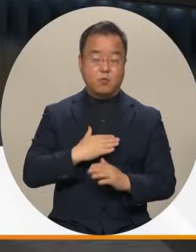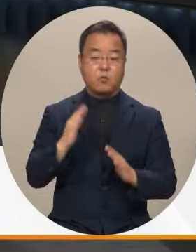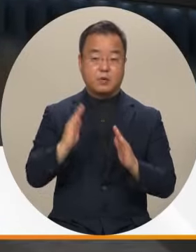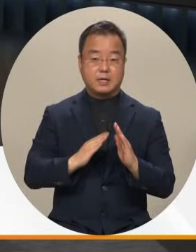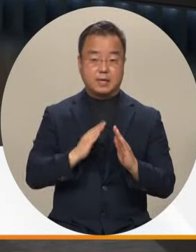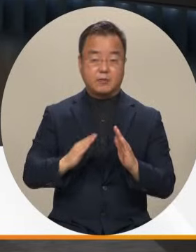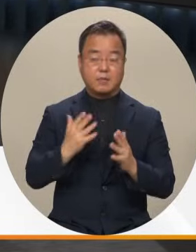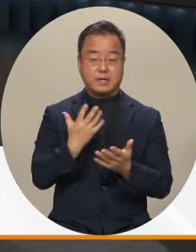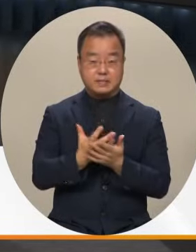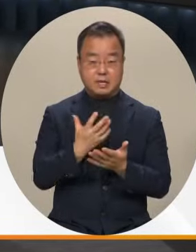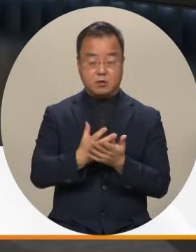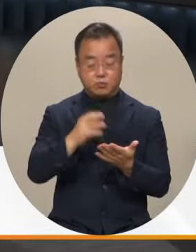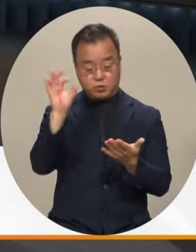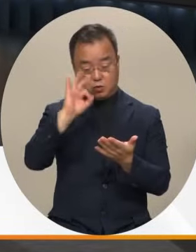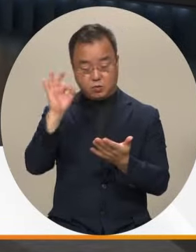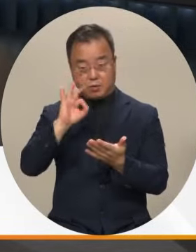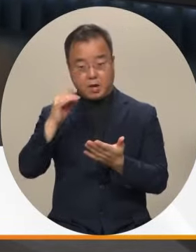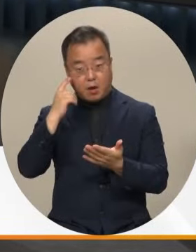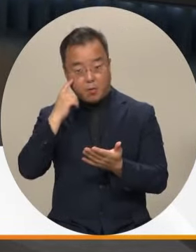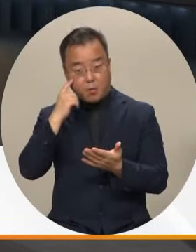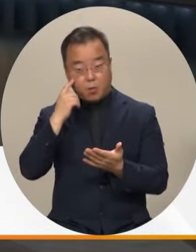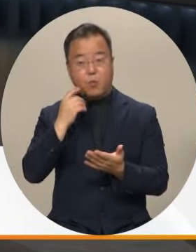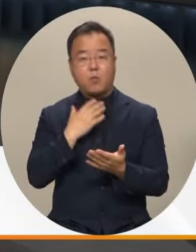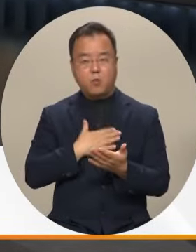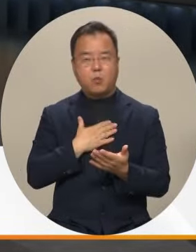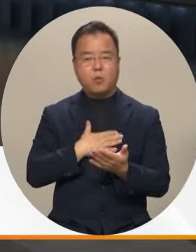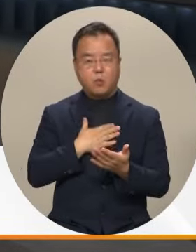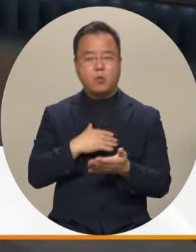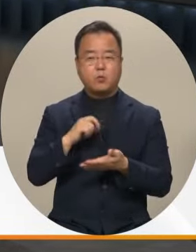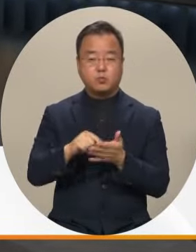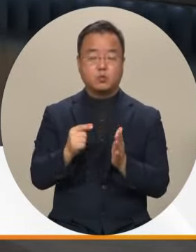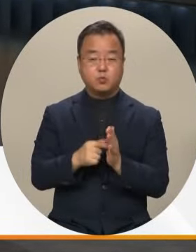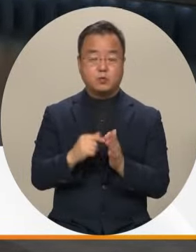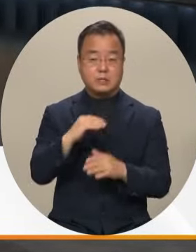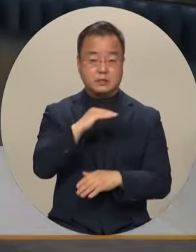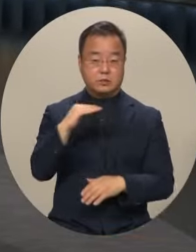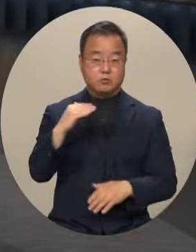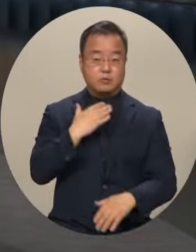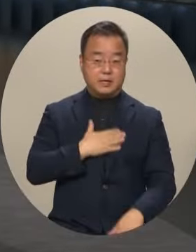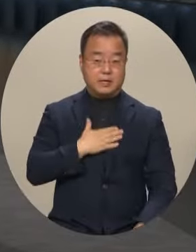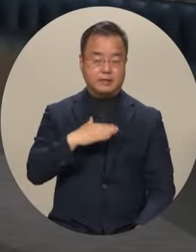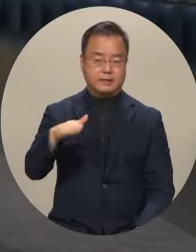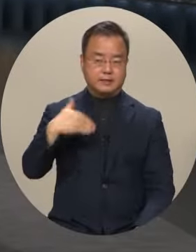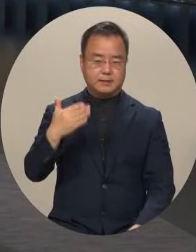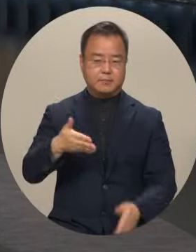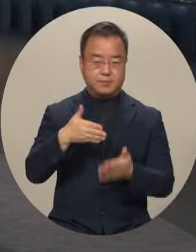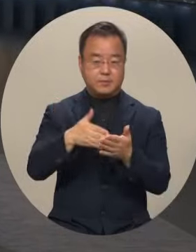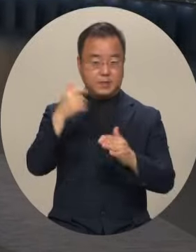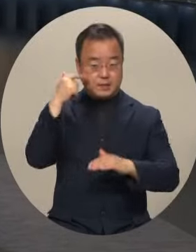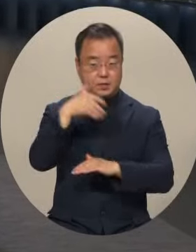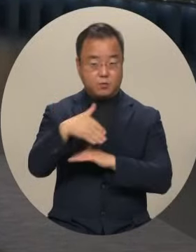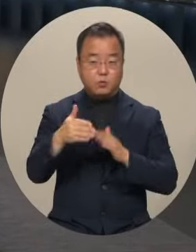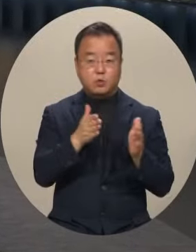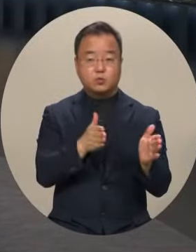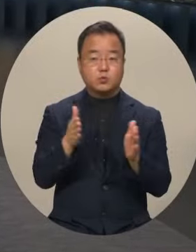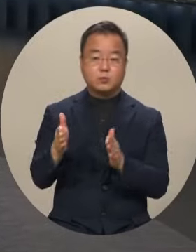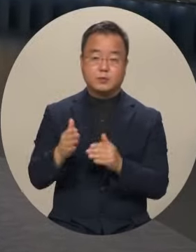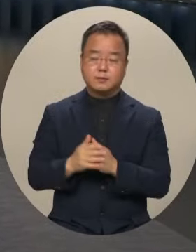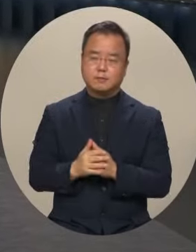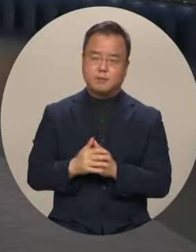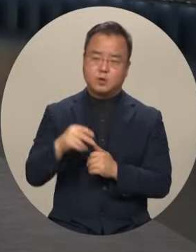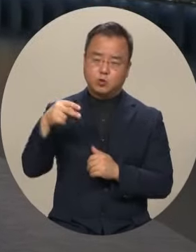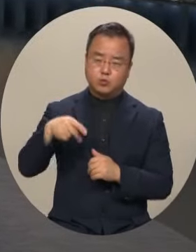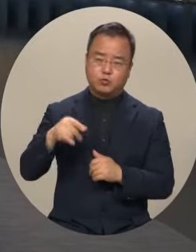뭐 자료도 찾아보고 이렇게 대략적인 위치를 가늠했다 있습니다 자 수시모집 전형이